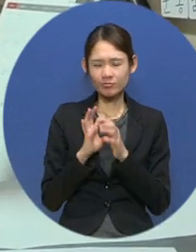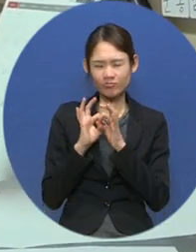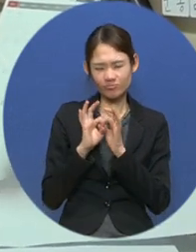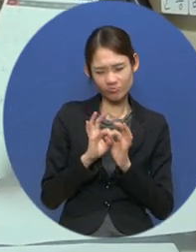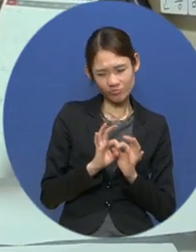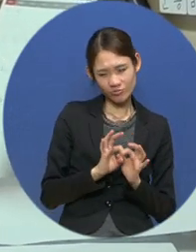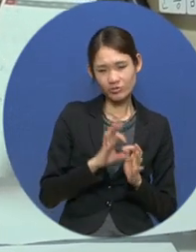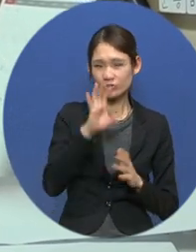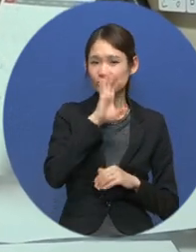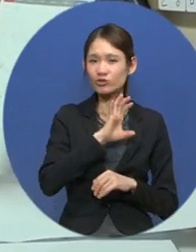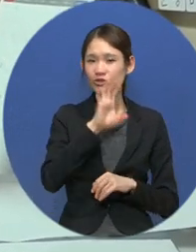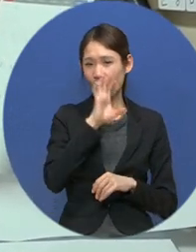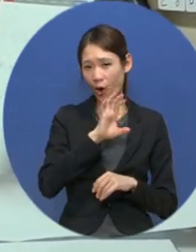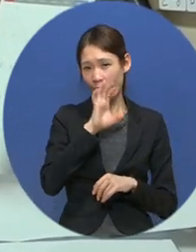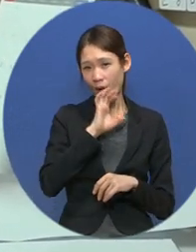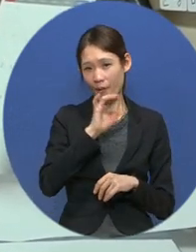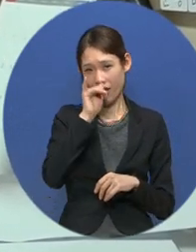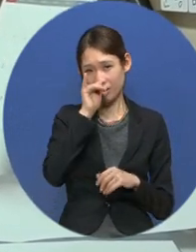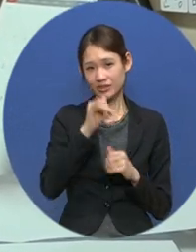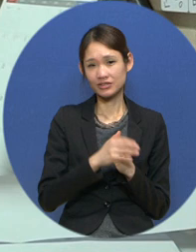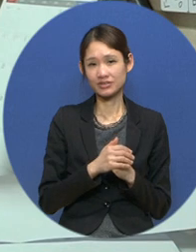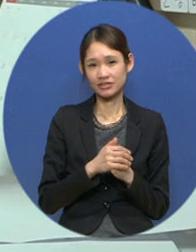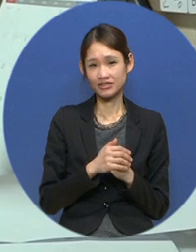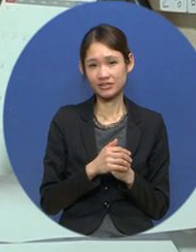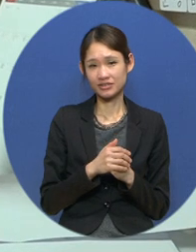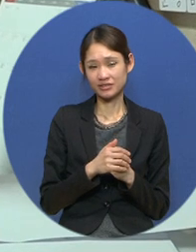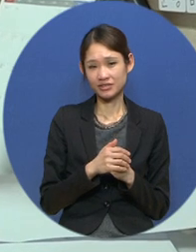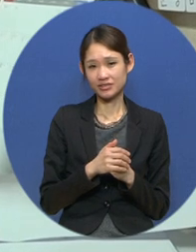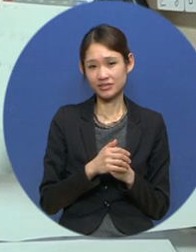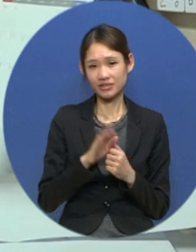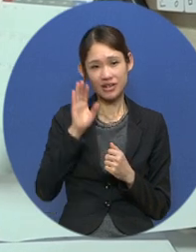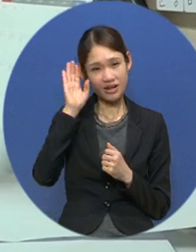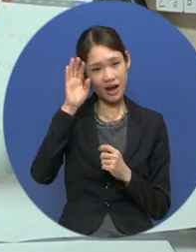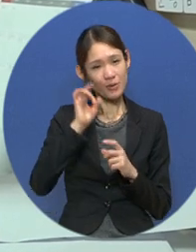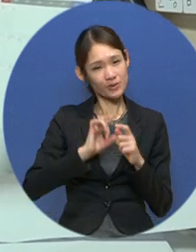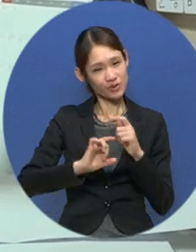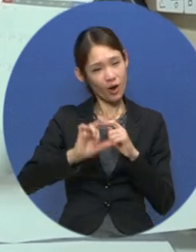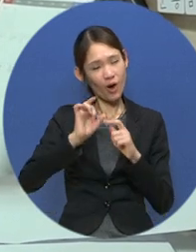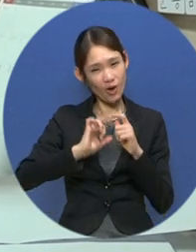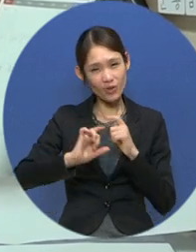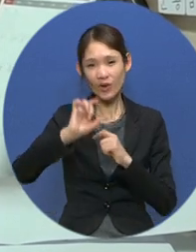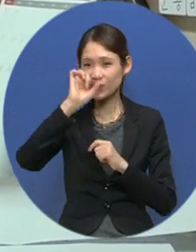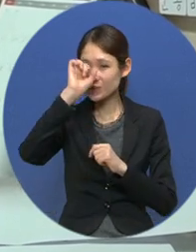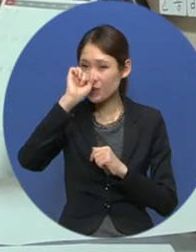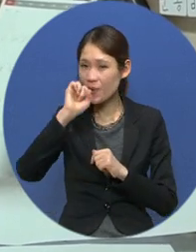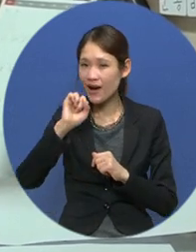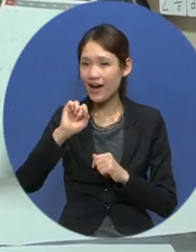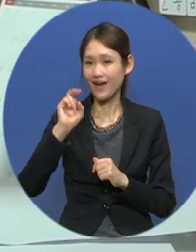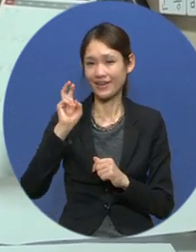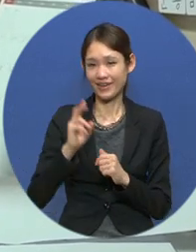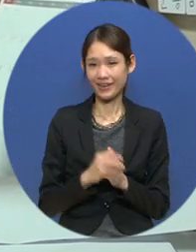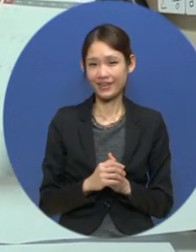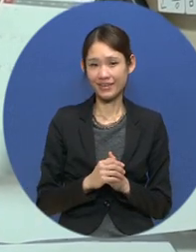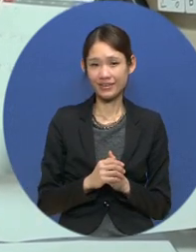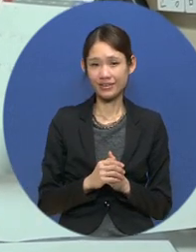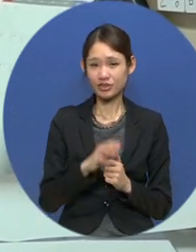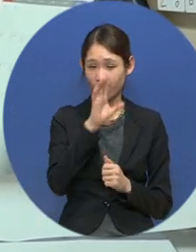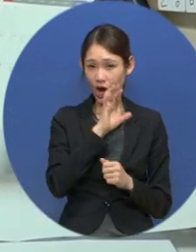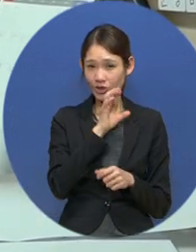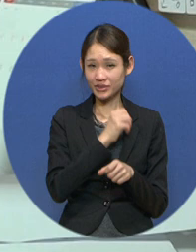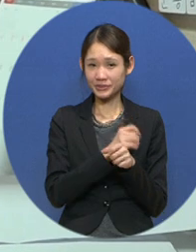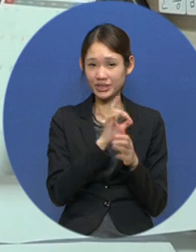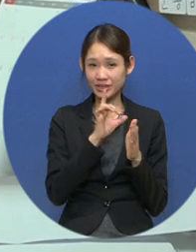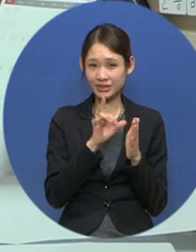꾸준히 연습하고 있어서 앞으로는 더 좋아질 겁니다. 그러면 연기 연습